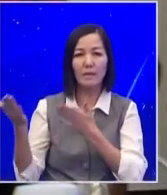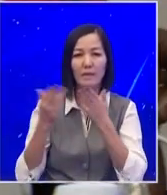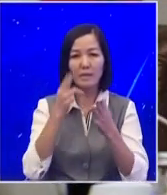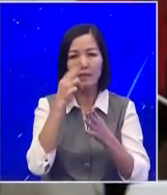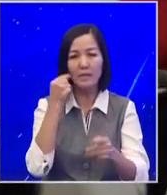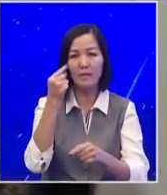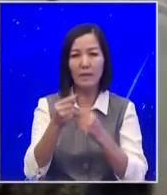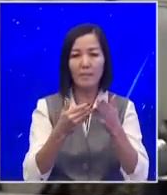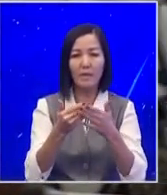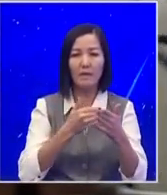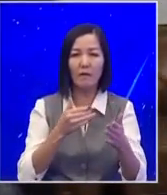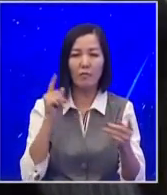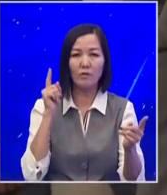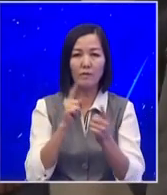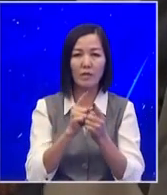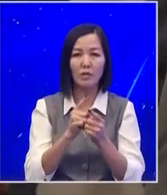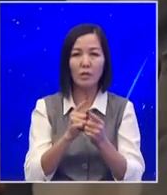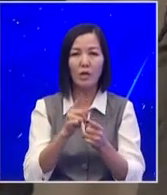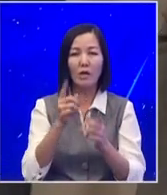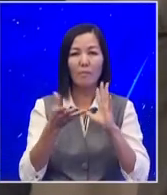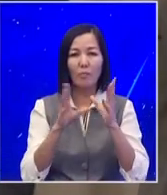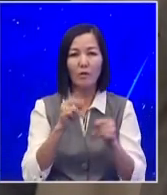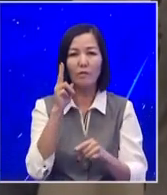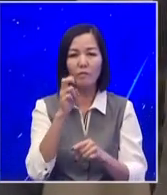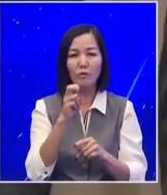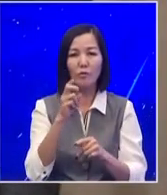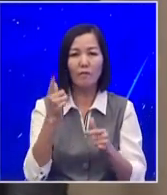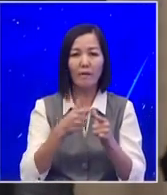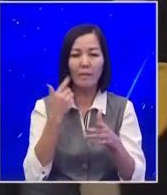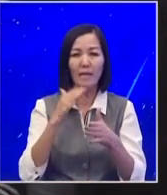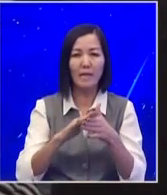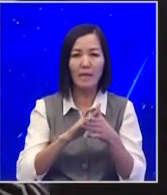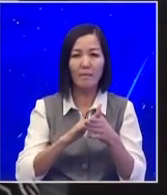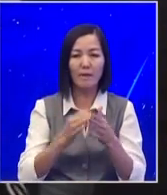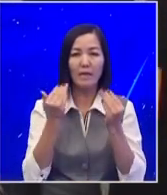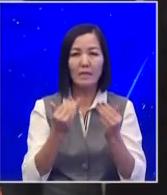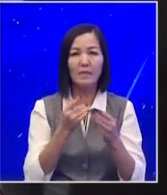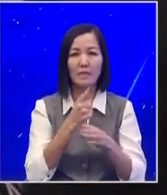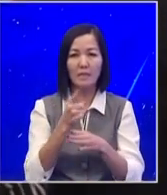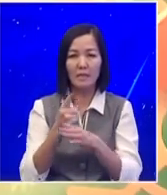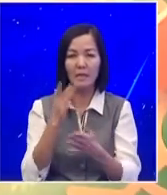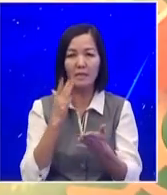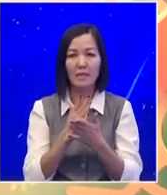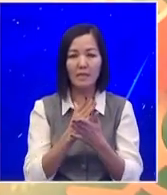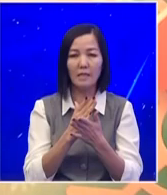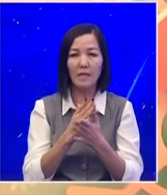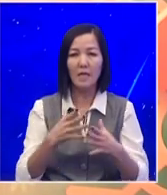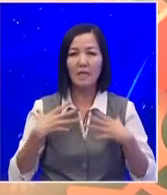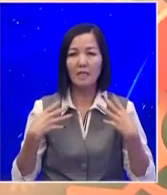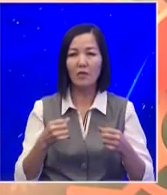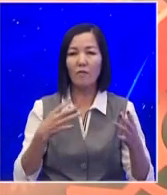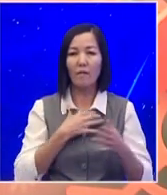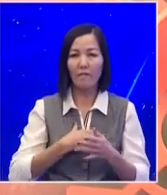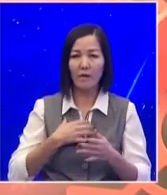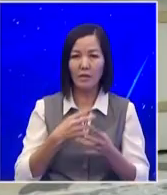традиционной предновогодней встречи включал более 200 имен и фамилий. В этом году внесла коррективы пандемия. Рисковать здоровьем нельзя, а